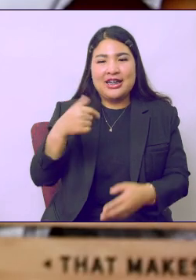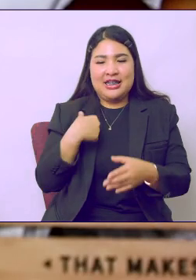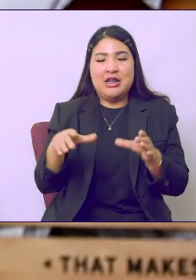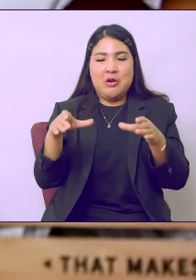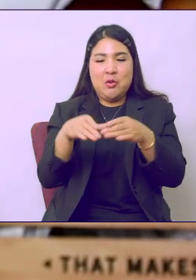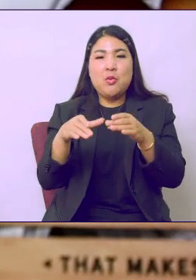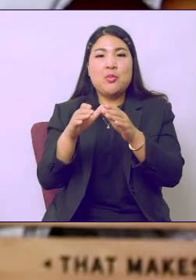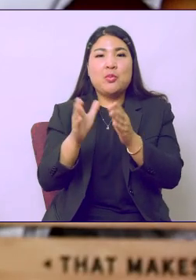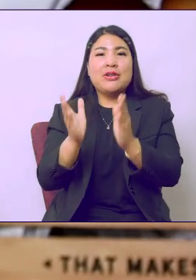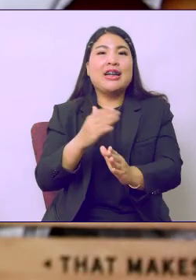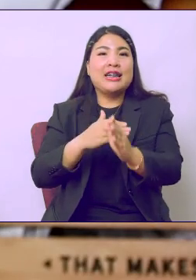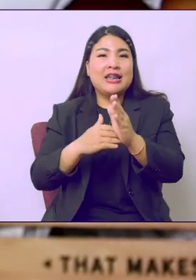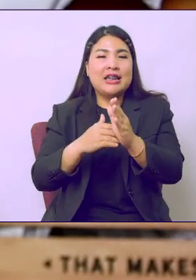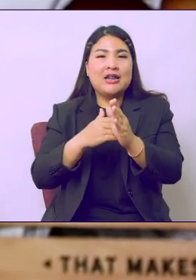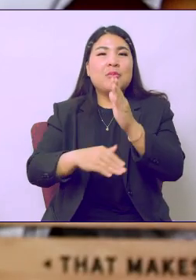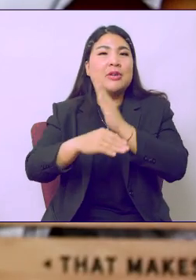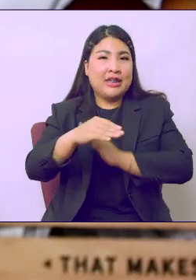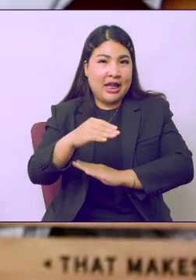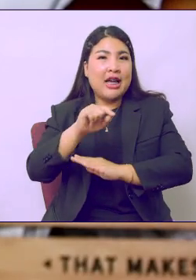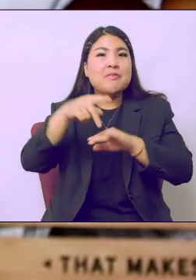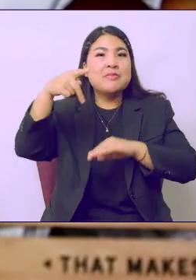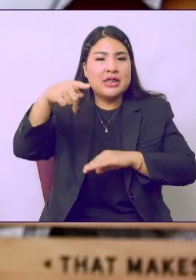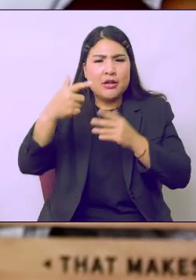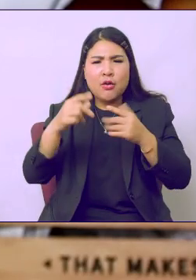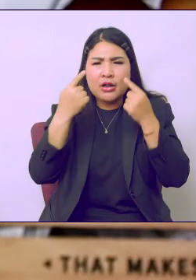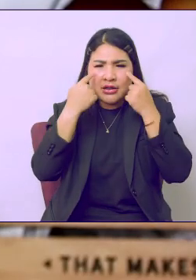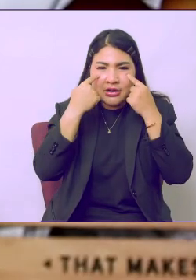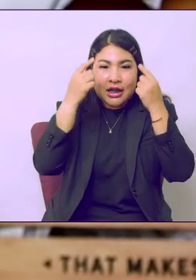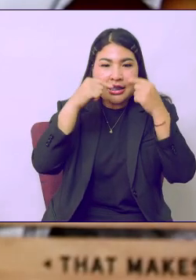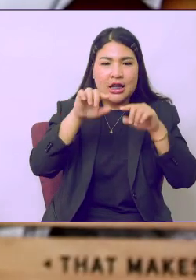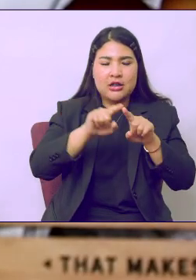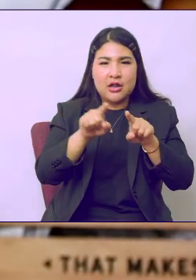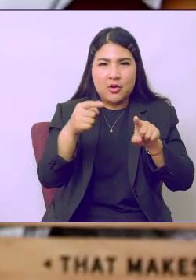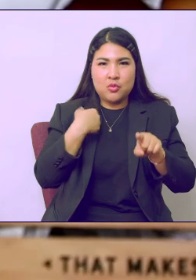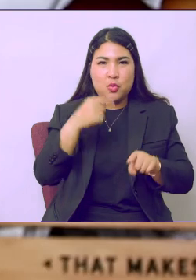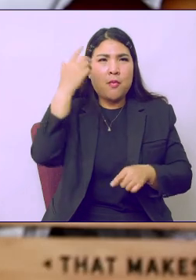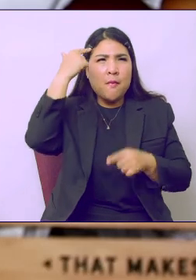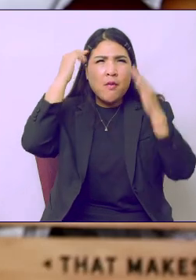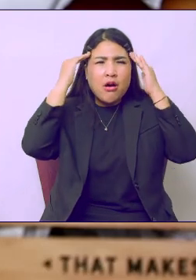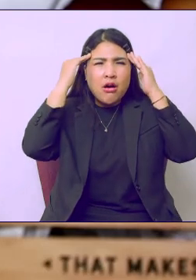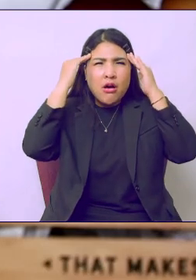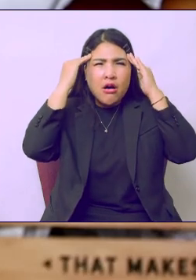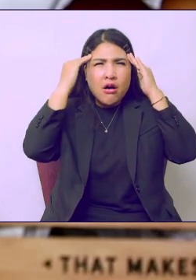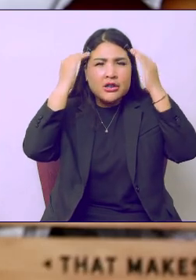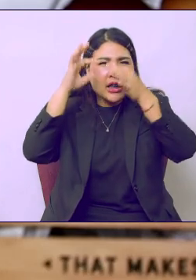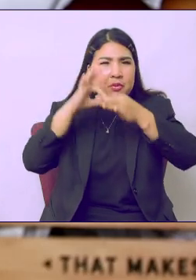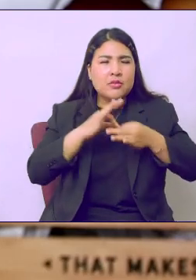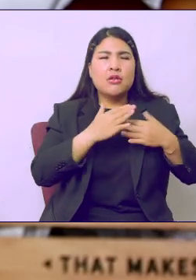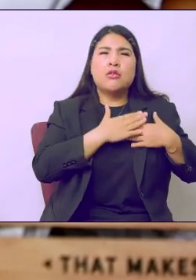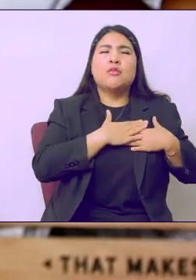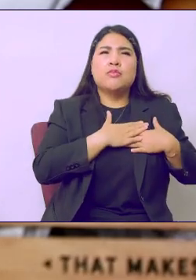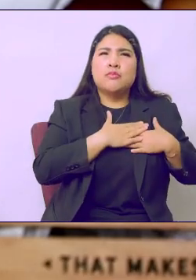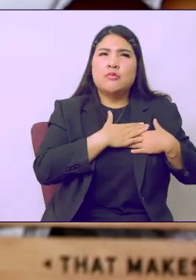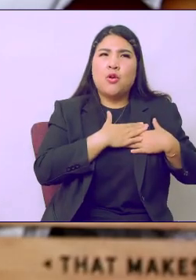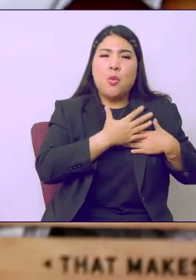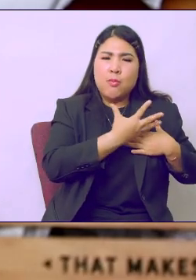พิเศษหรือน้องกลุ่มอ่าบกพร่องทางสายตาเนี่ยก็จะให้ฝึกเสร็จจะให้มาจับที่หัวใจตนเองแล้วก็ลองเช็คซิว่า